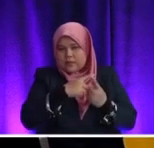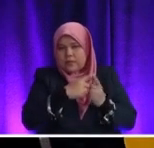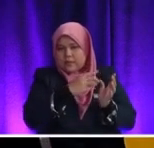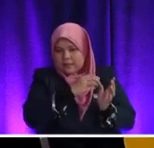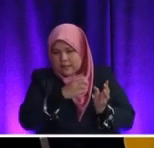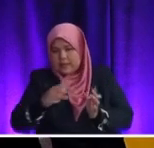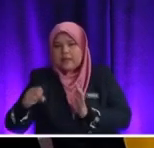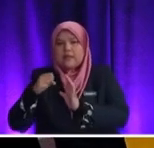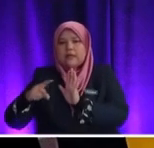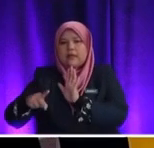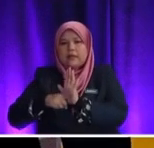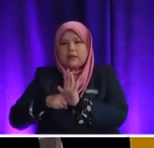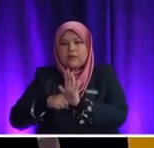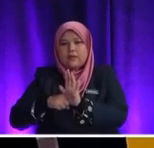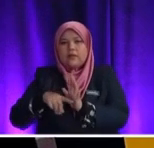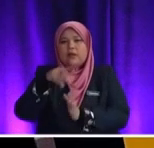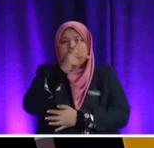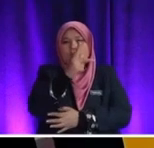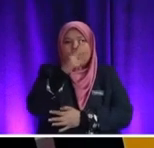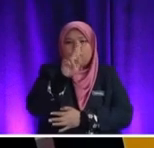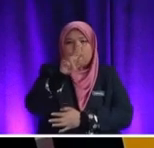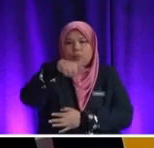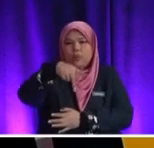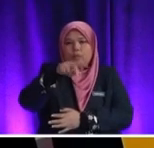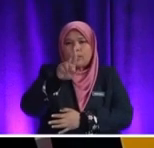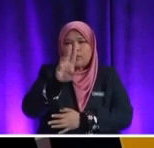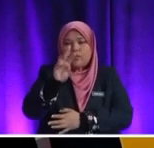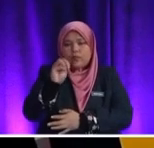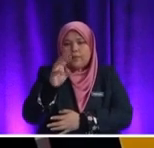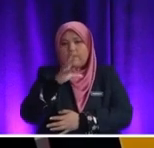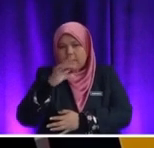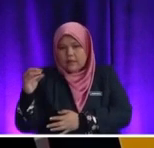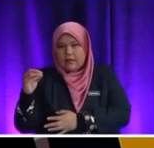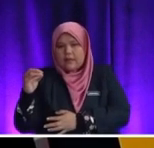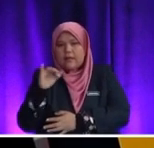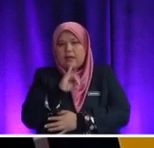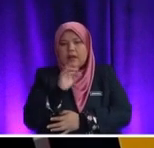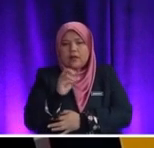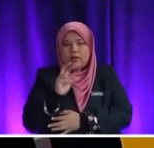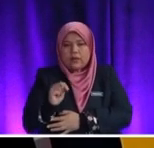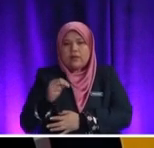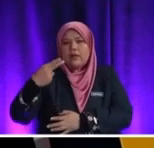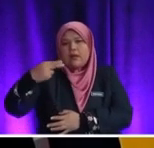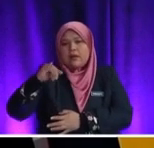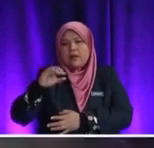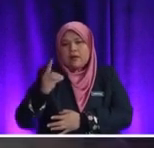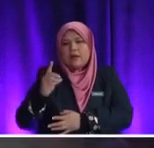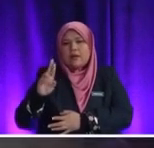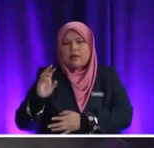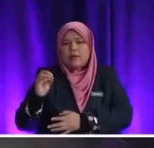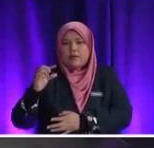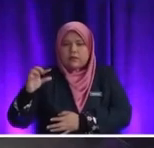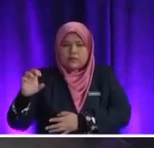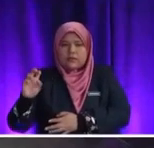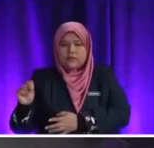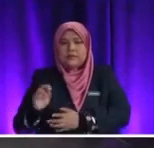keton adalah AEON kubro dan juga Hai hydrogen Wah